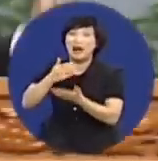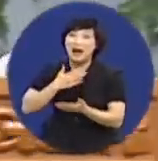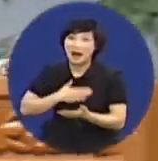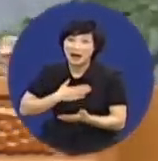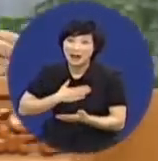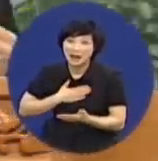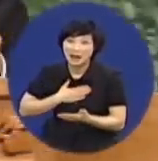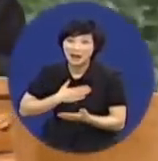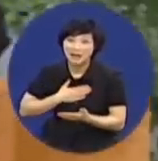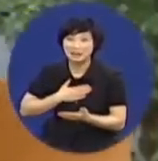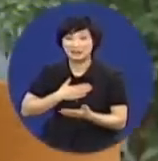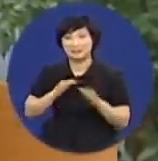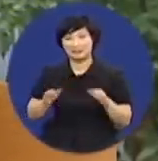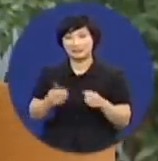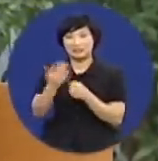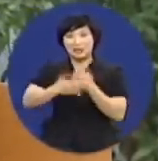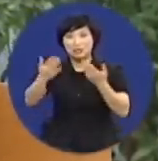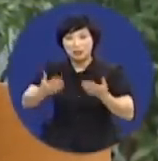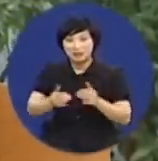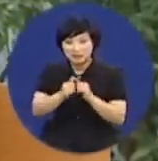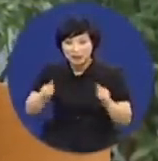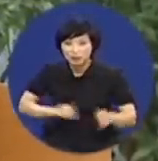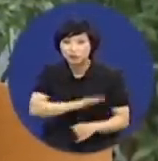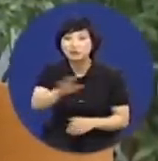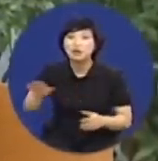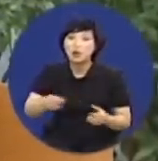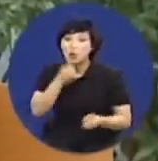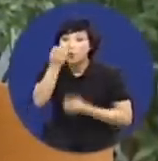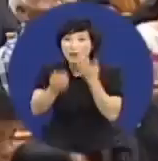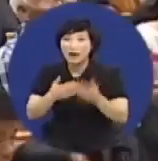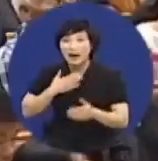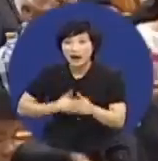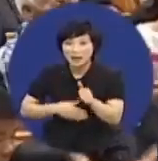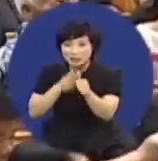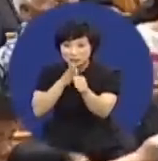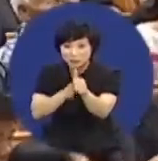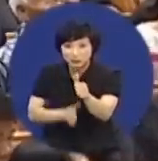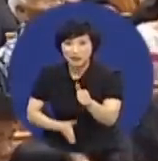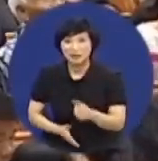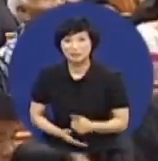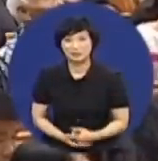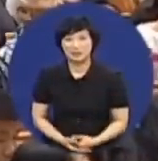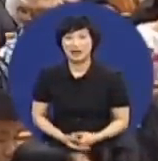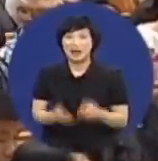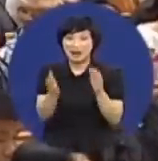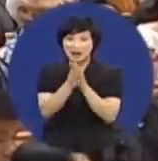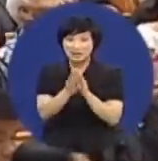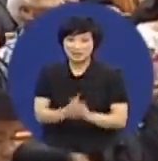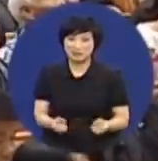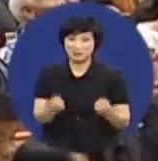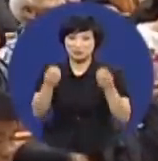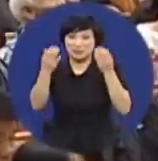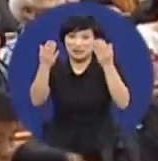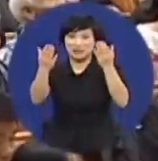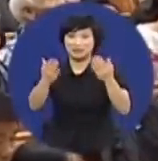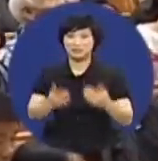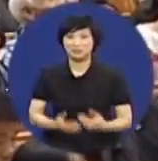、主を認める恵まれた人の告白であることを知ってほしいです。ハレル